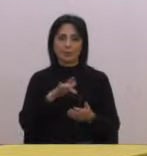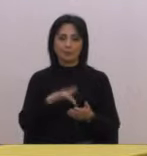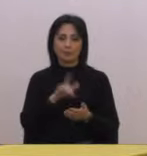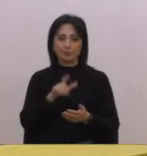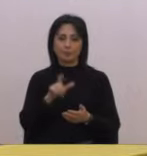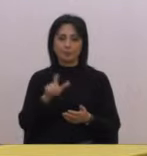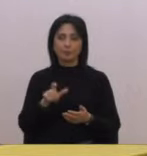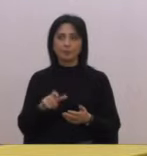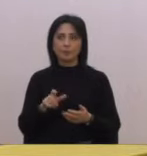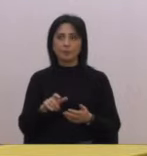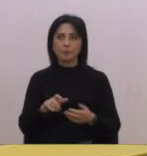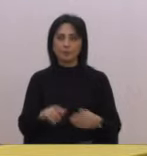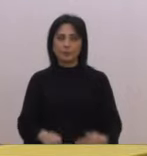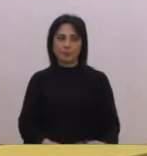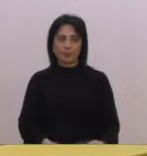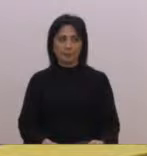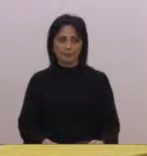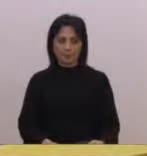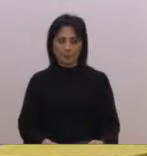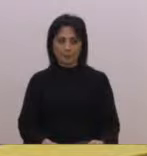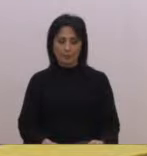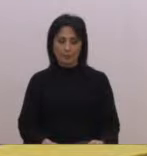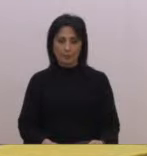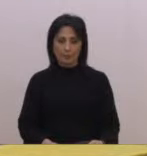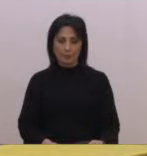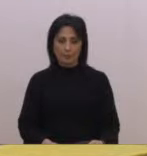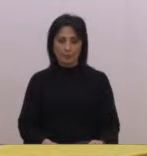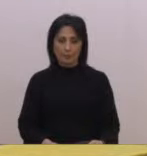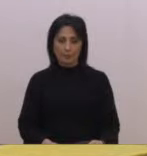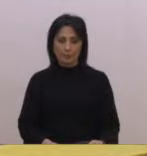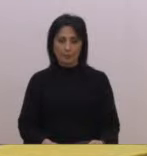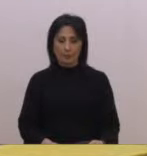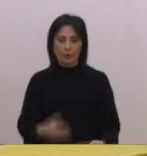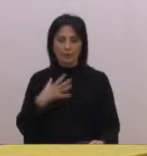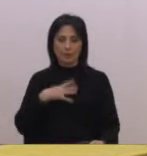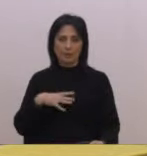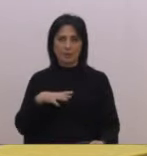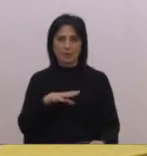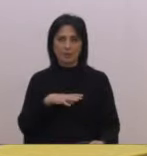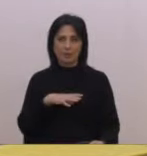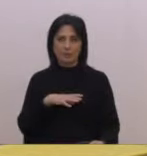მოქალაქეების, ასე იგი, იმაზე, რომ საქართველოს